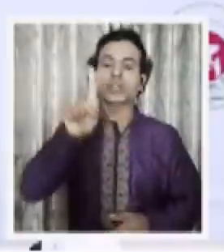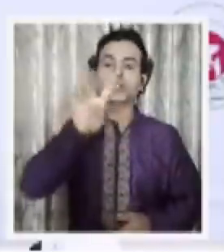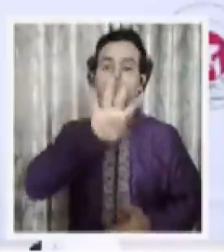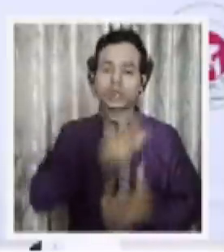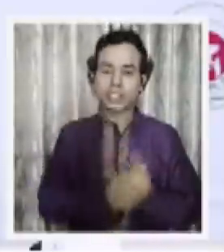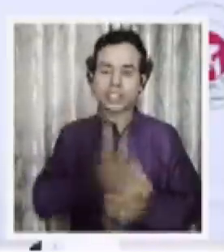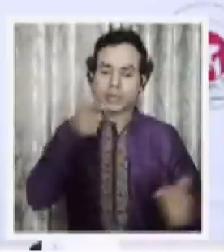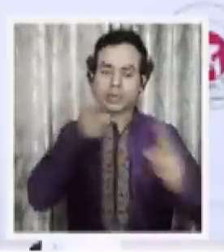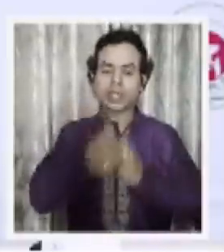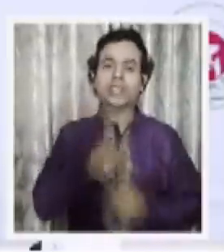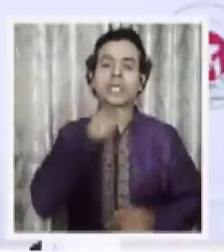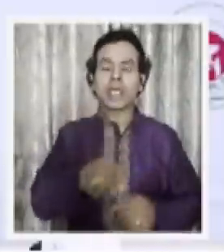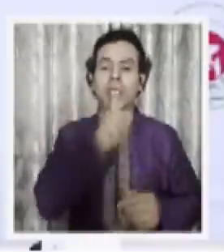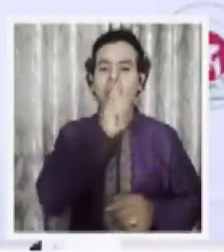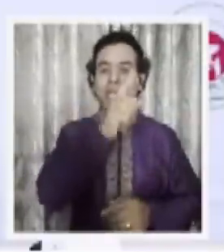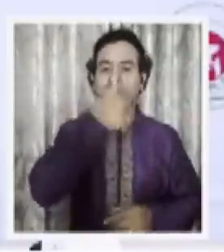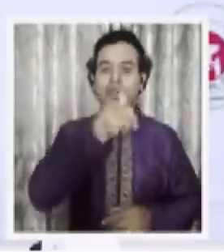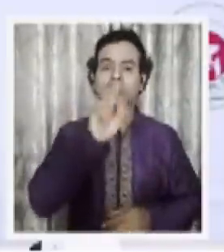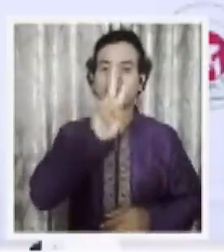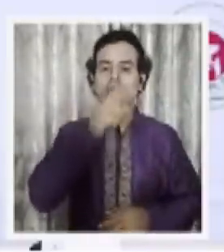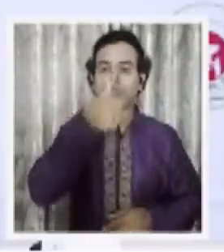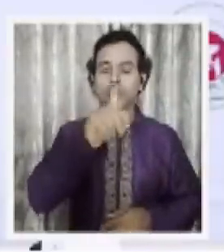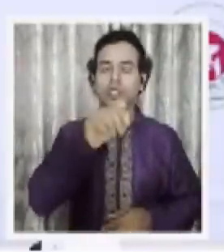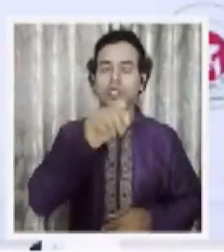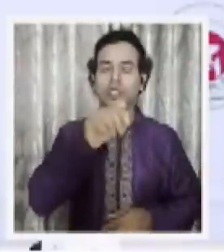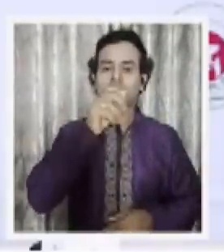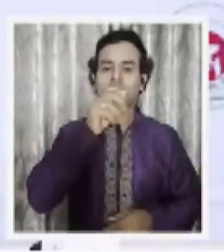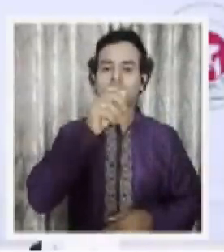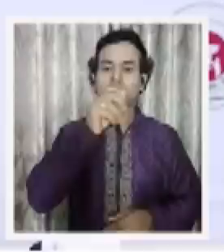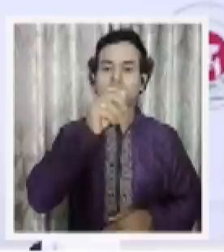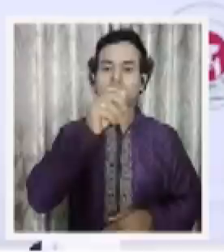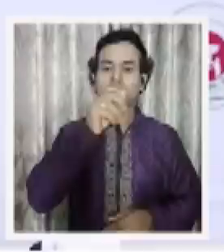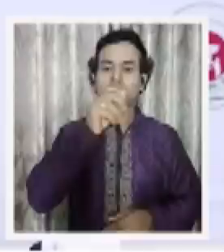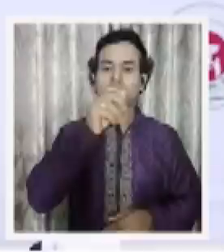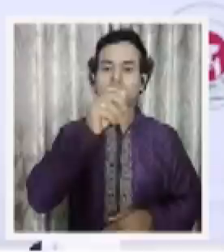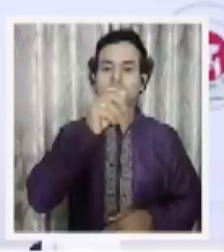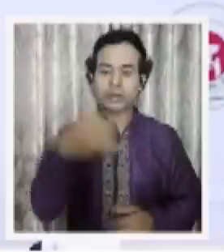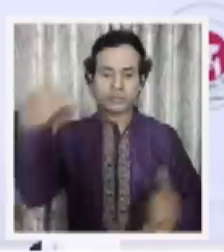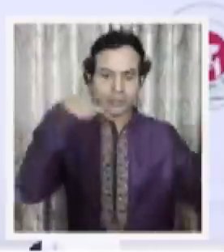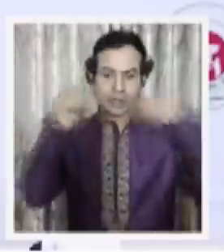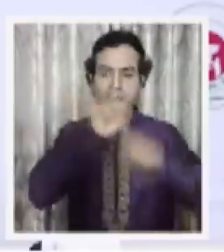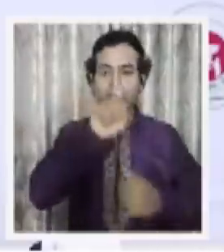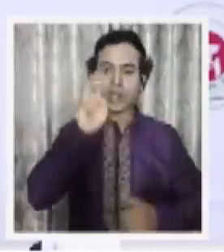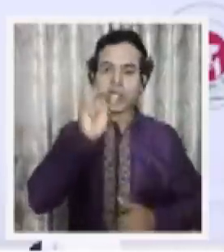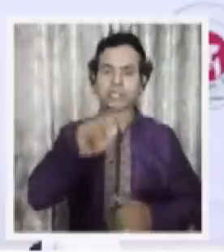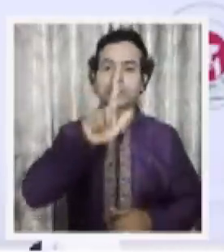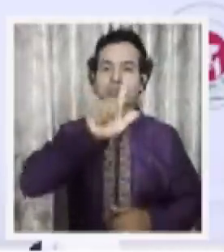বাতায়ন 16263 এই নাম্বারে ফোন এসেছে 11,075, 333 এই